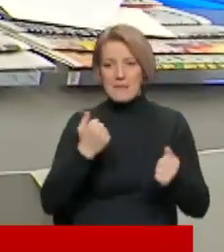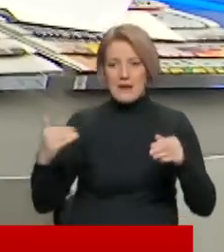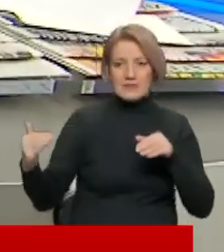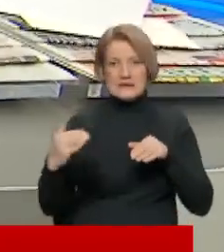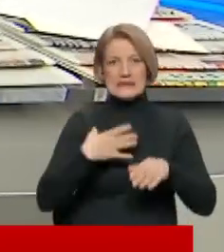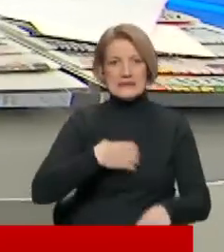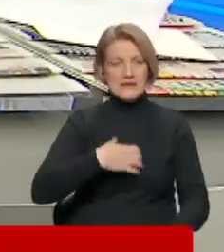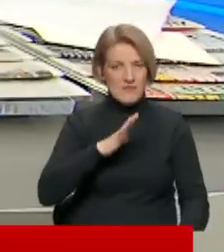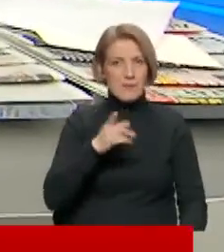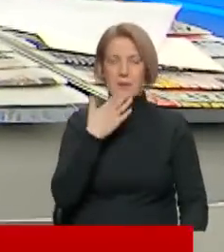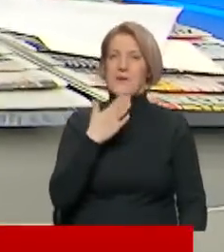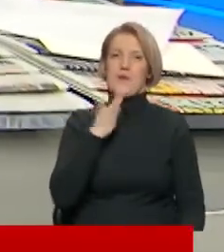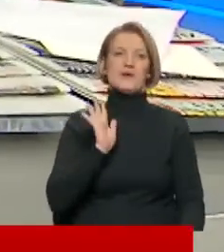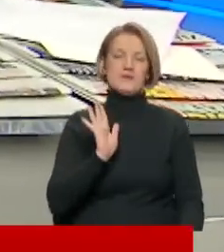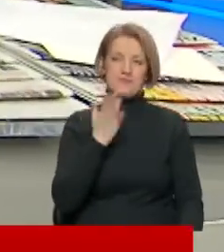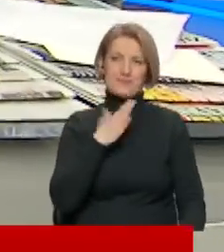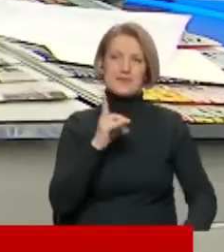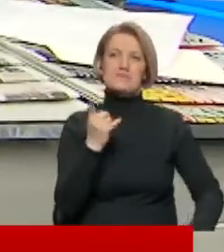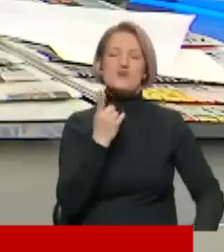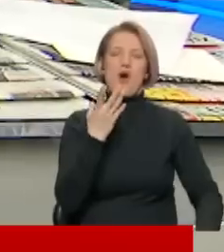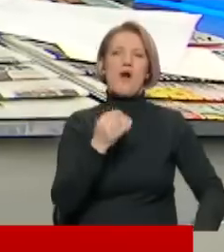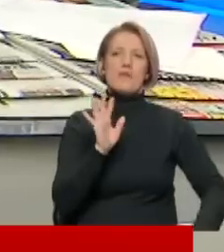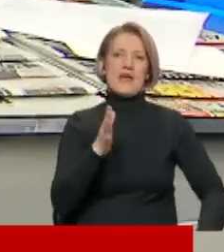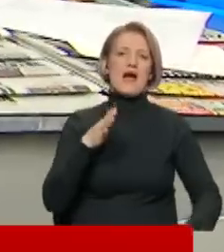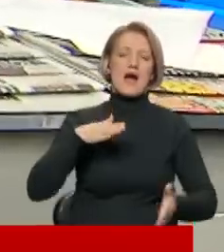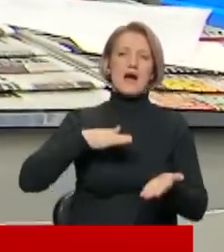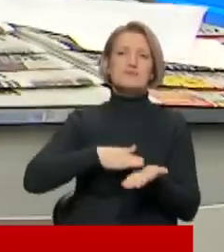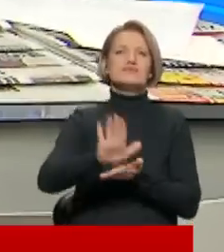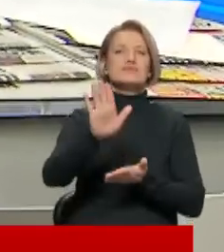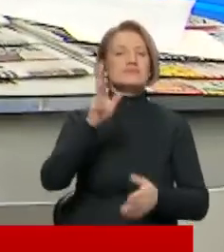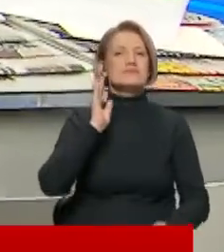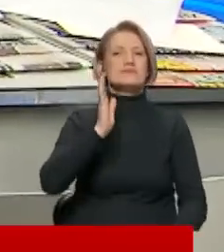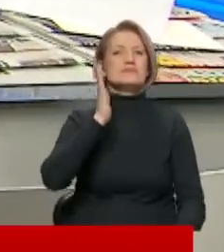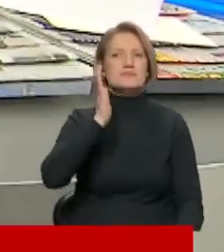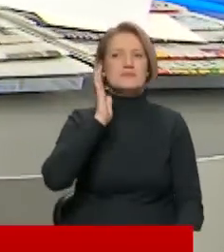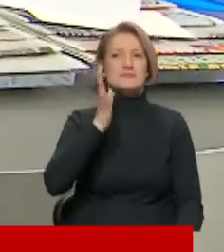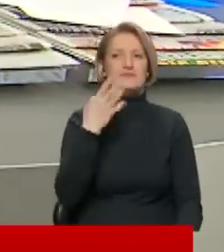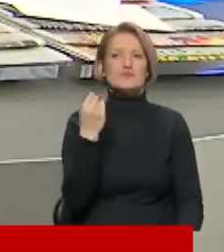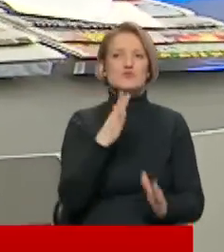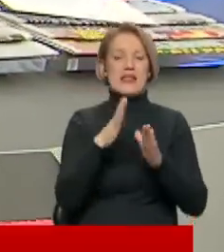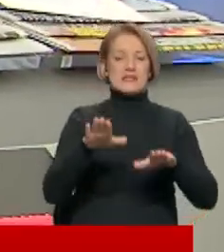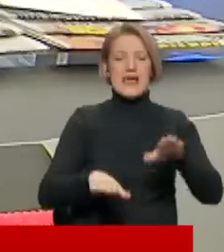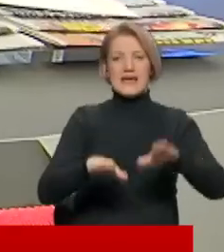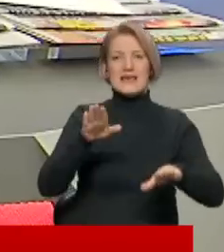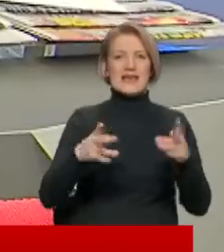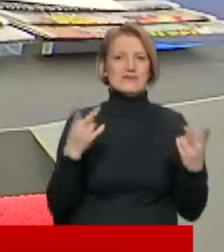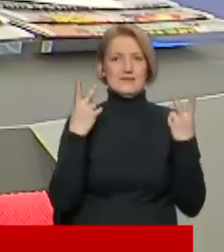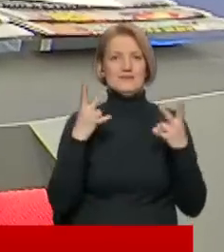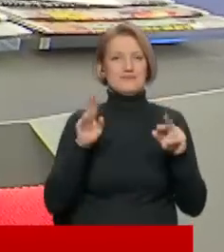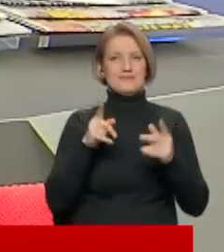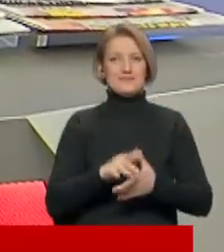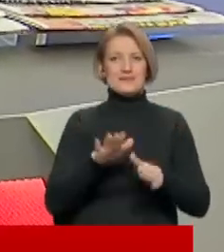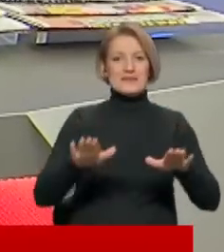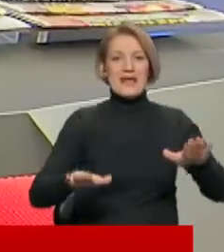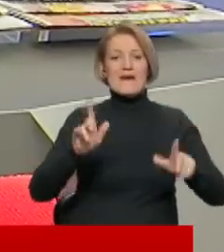Yüreğim böyle Pırpır etti bir şey mi olacak acaba diye ancak hiçbir şey olmadan kayarak buradan ilerliyor çok büyük bir denge gösterisi Bu arada yani o